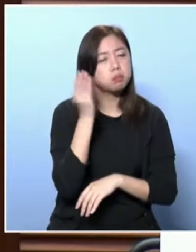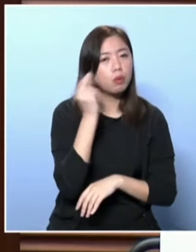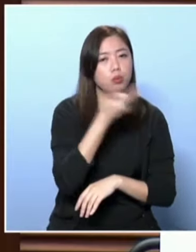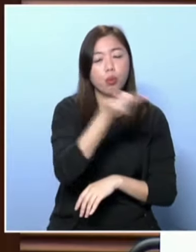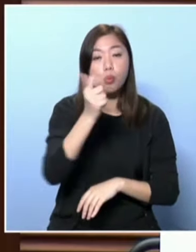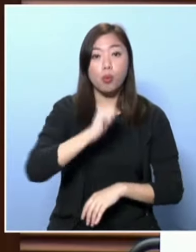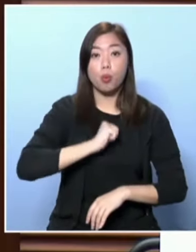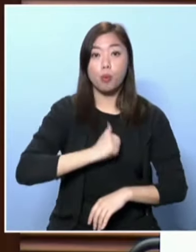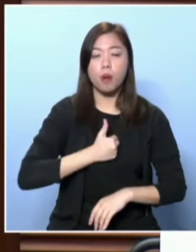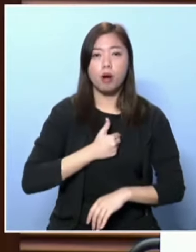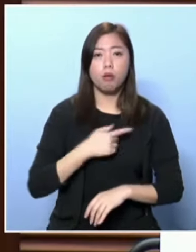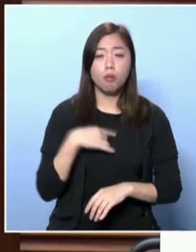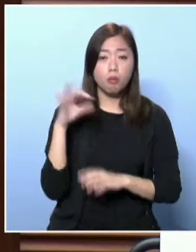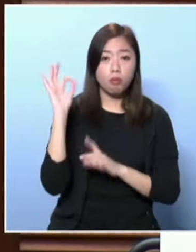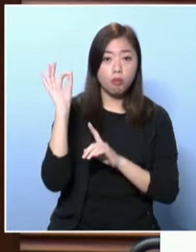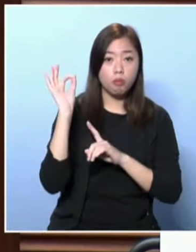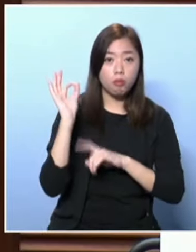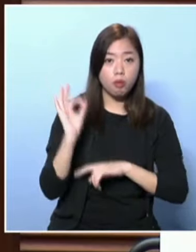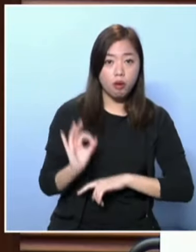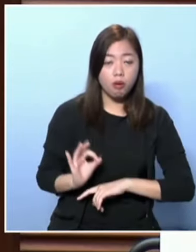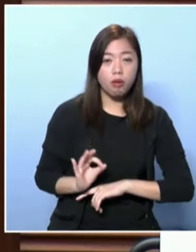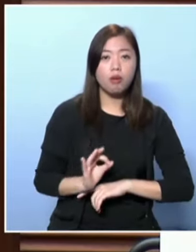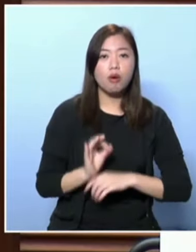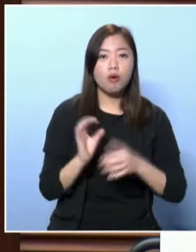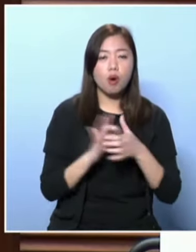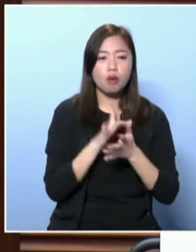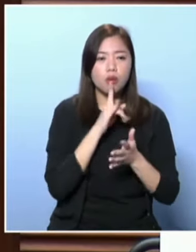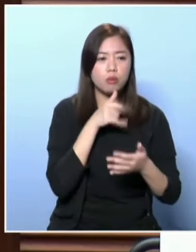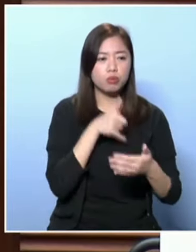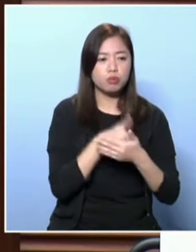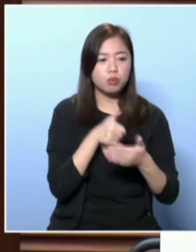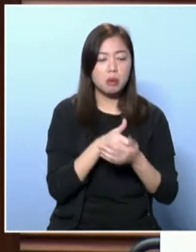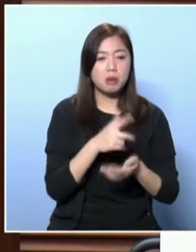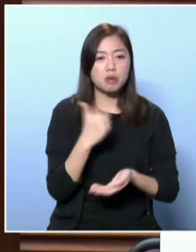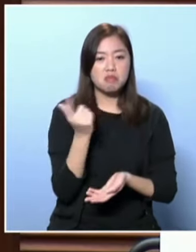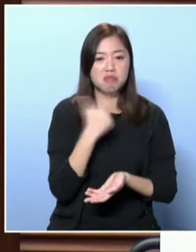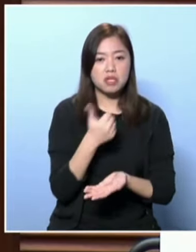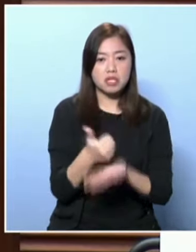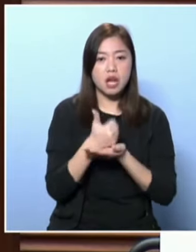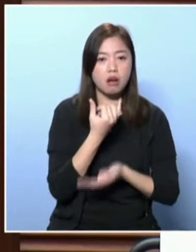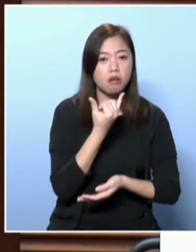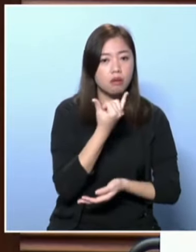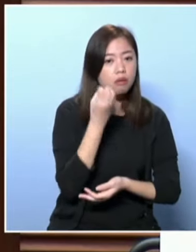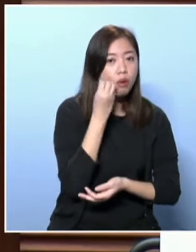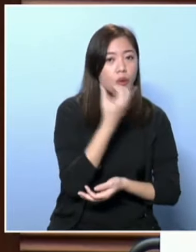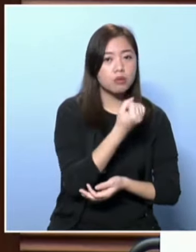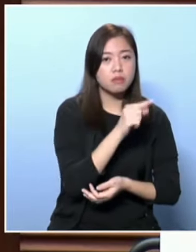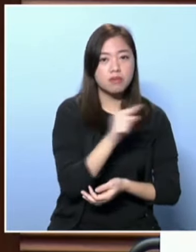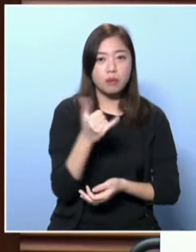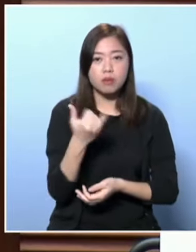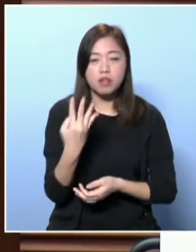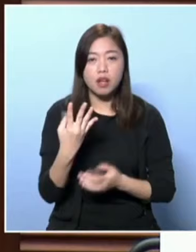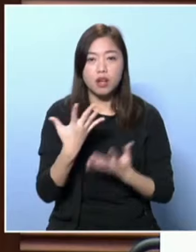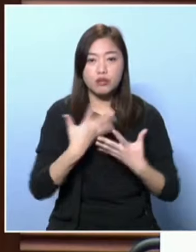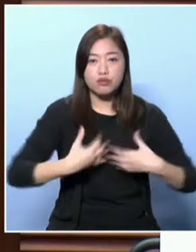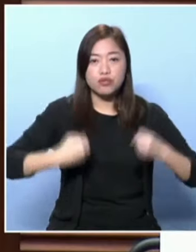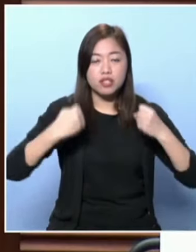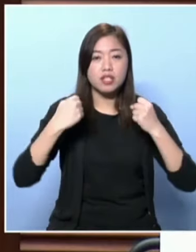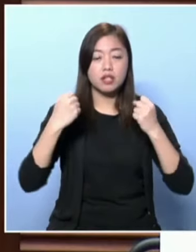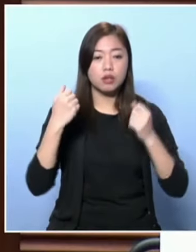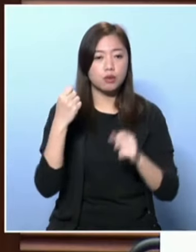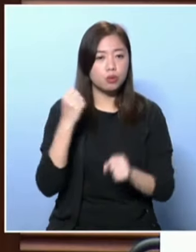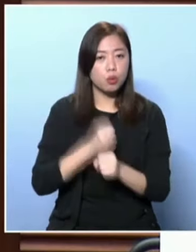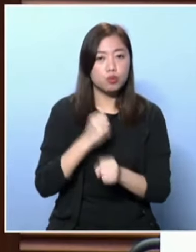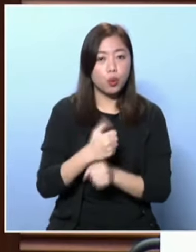聲音，似乎我聽唔到有呢一個嘅障礙，佢會唔聘用一個60至64歲一個健全有工作能力嘅